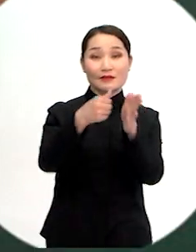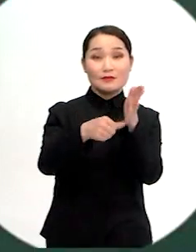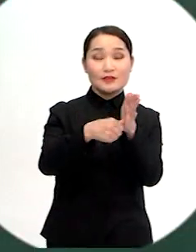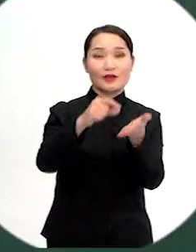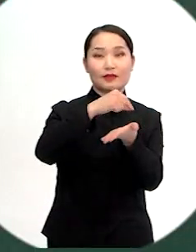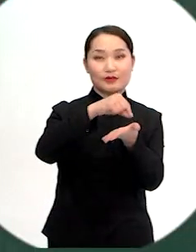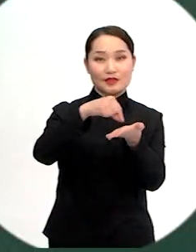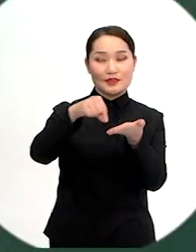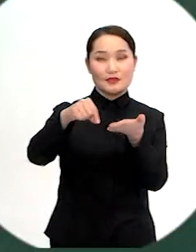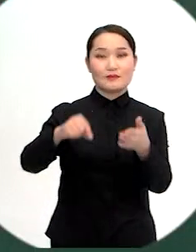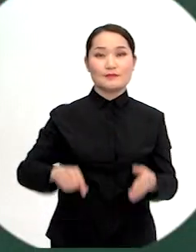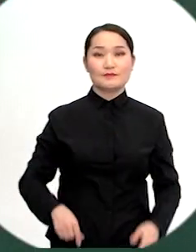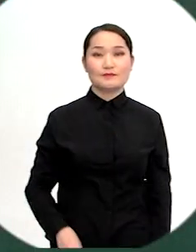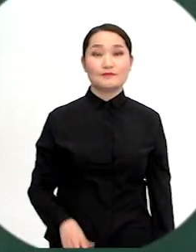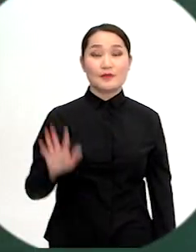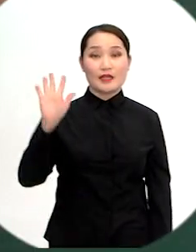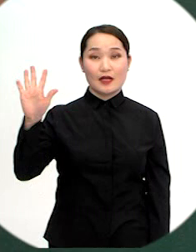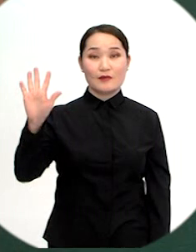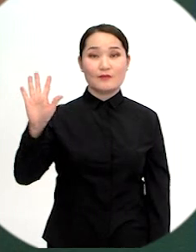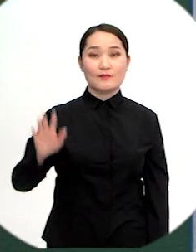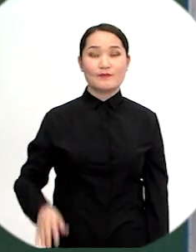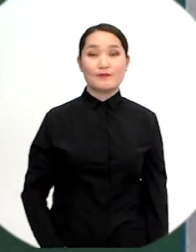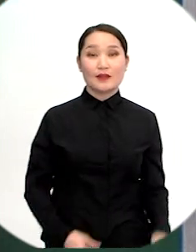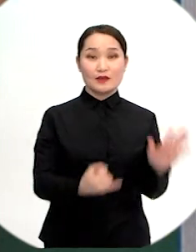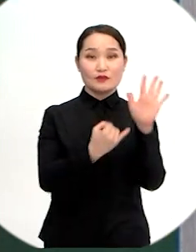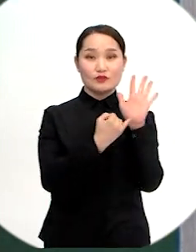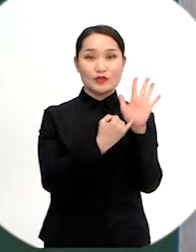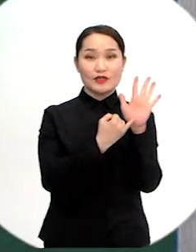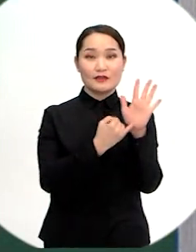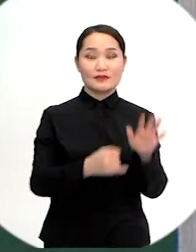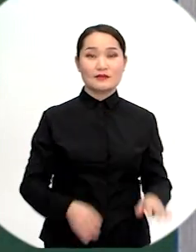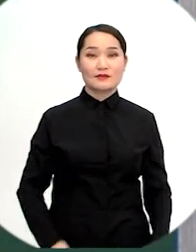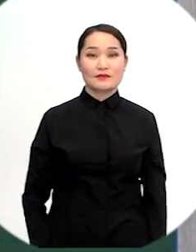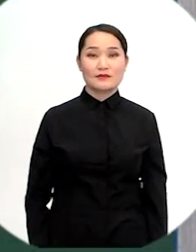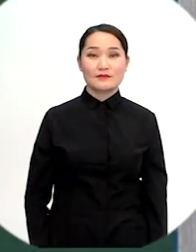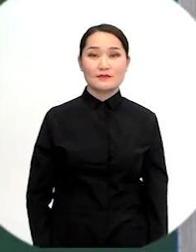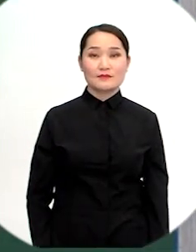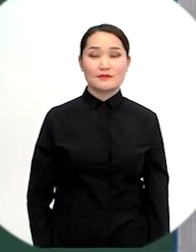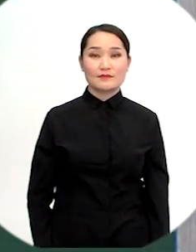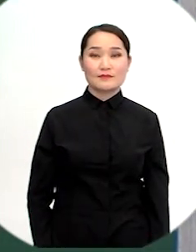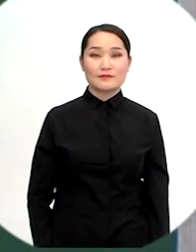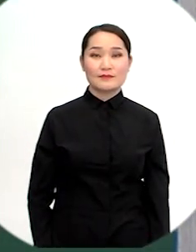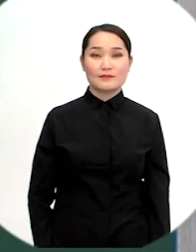Дэвтэртээ бичээрэй. 5, 6.